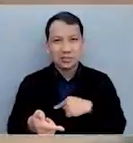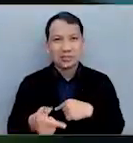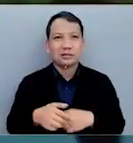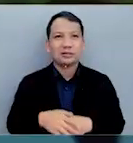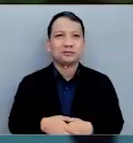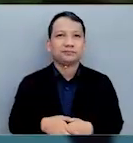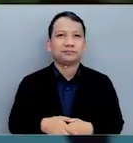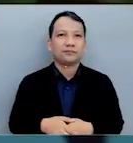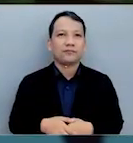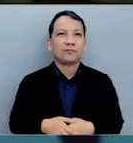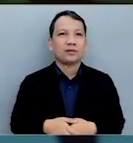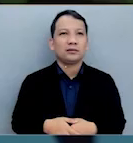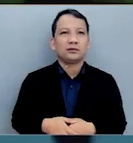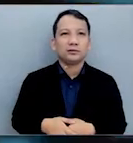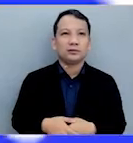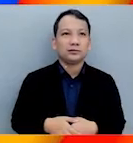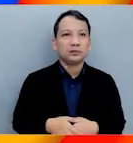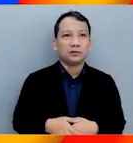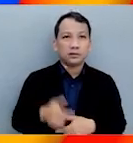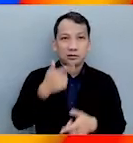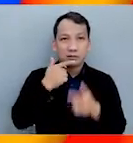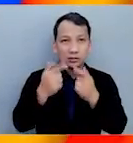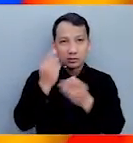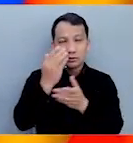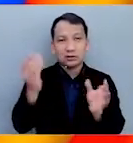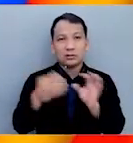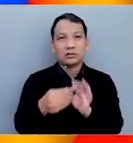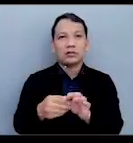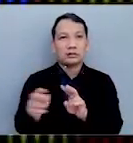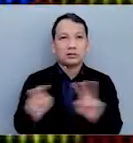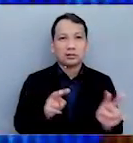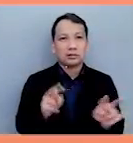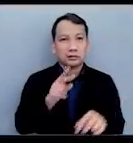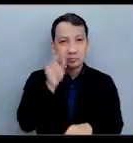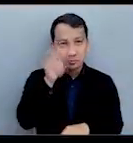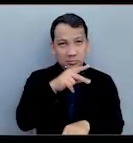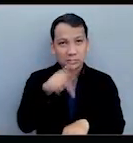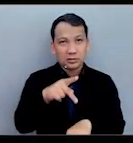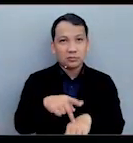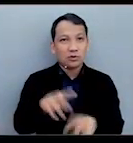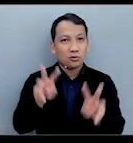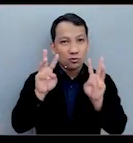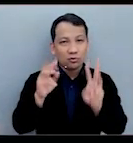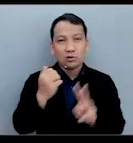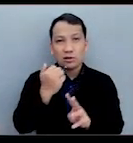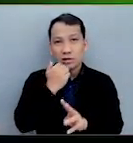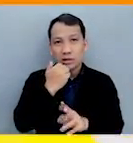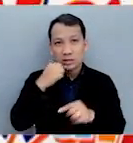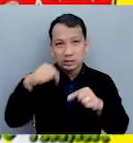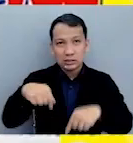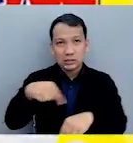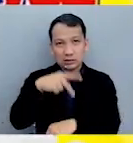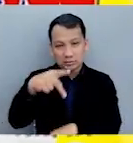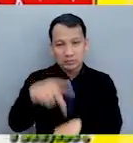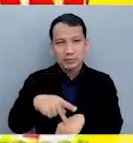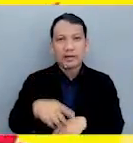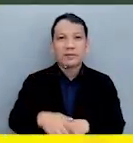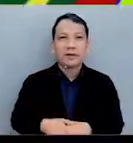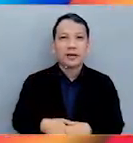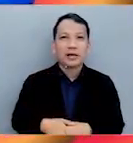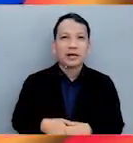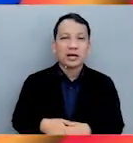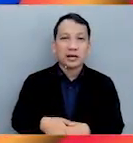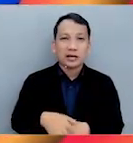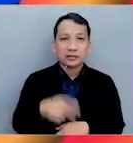Mahigit 2 dekada ring nagpatawa at nagpa-good vibe sa Pilipinas ang Wow Mali rito sa TV5. At